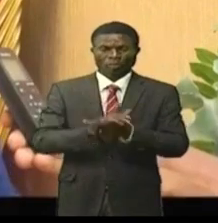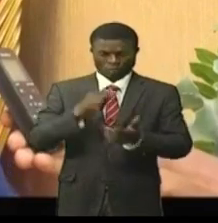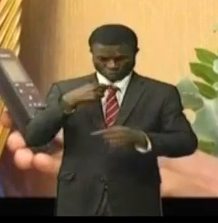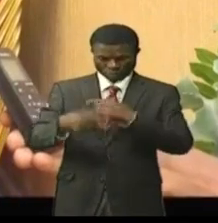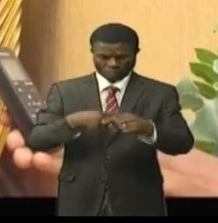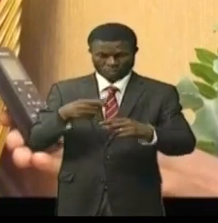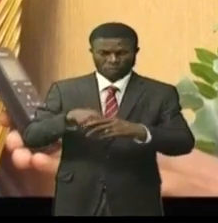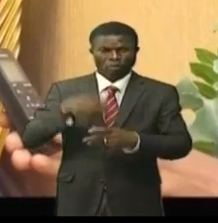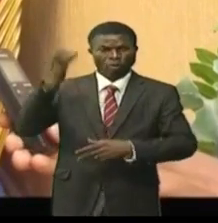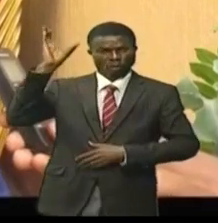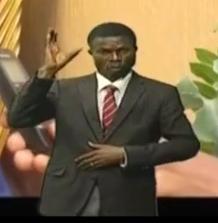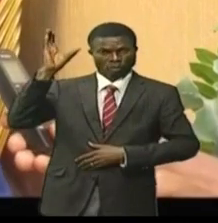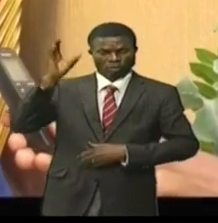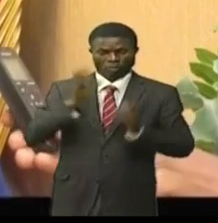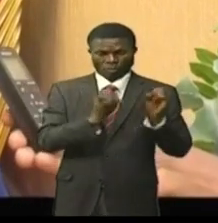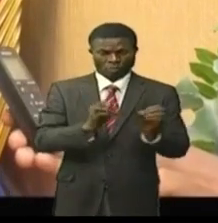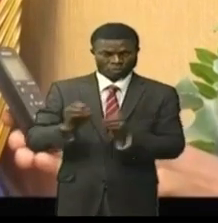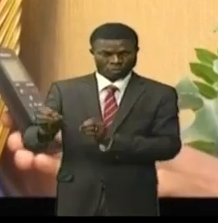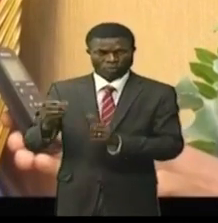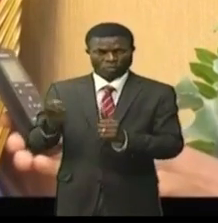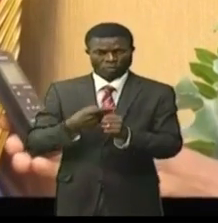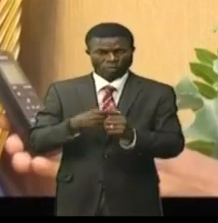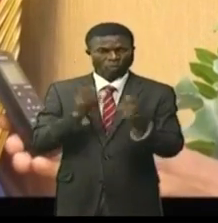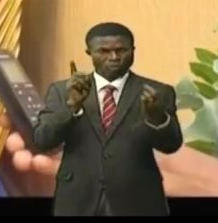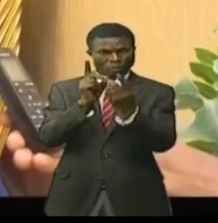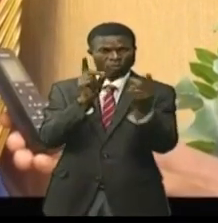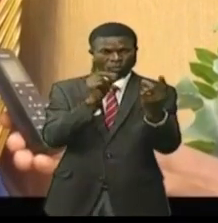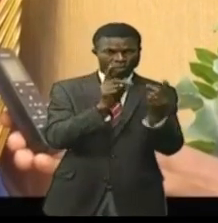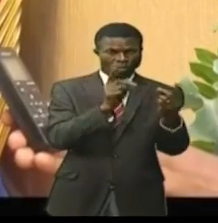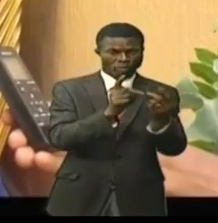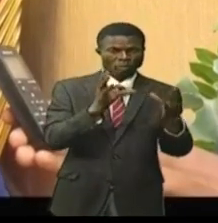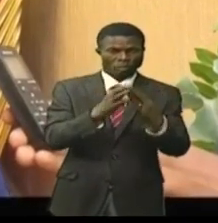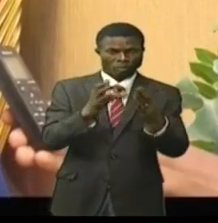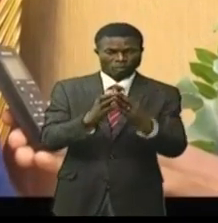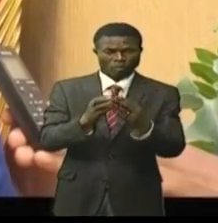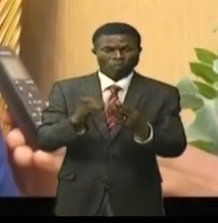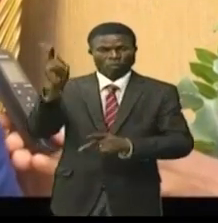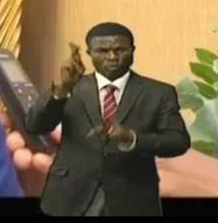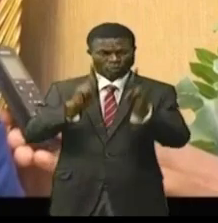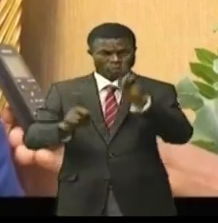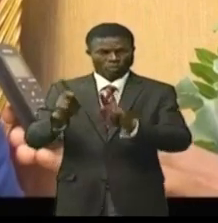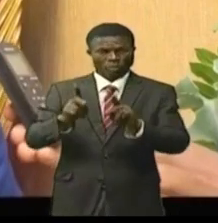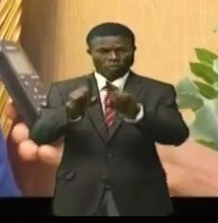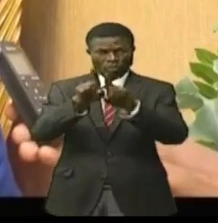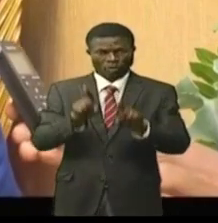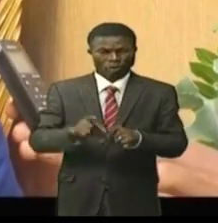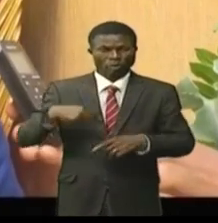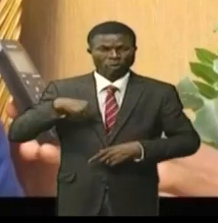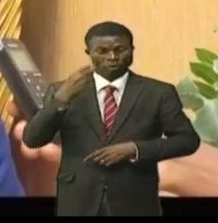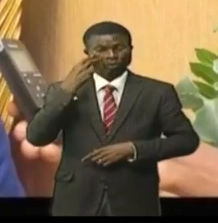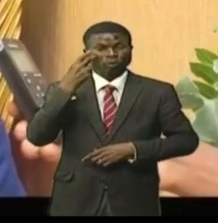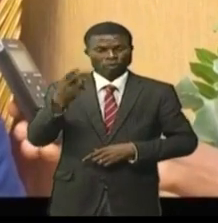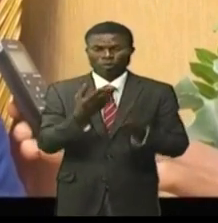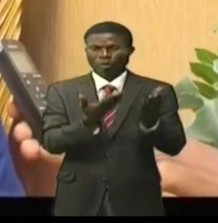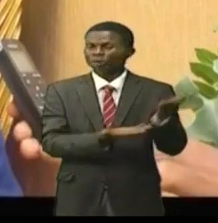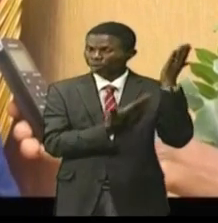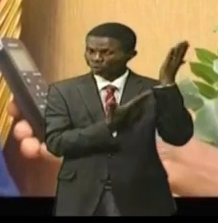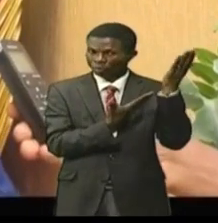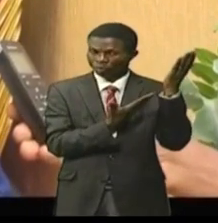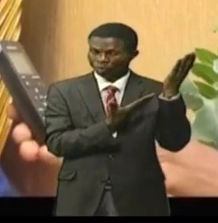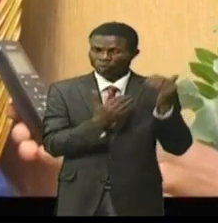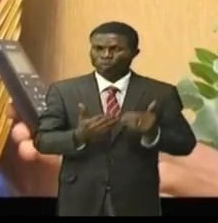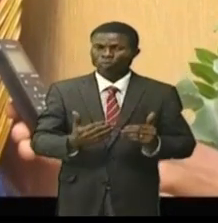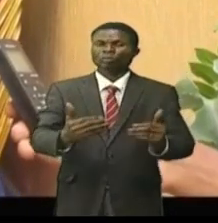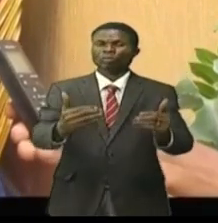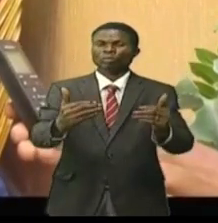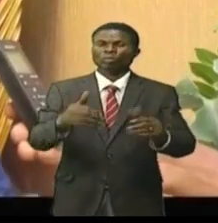au niveau local en organisant évidemment des consultations avec les différentes couches de population. Et nous avons estimé qu'il était important que nous puissions